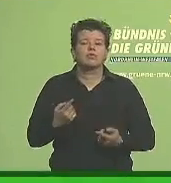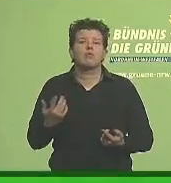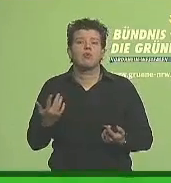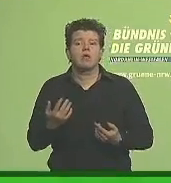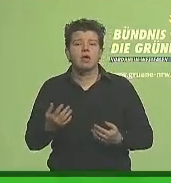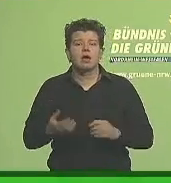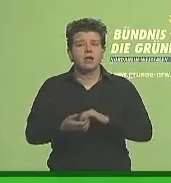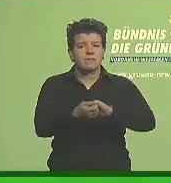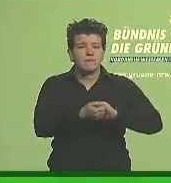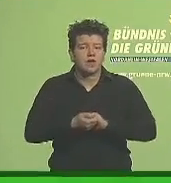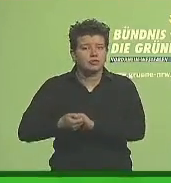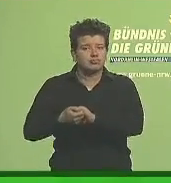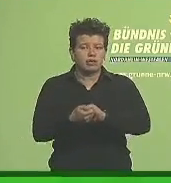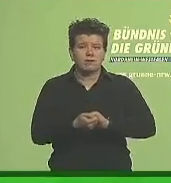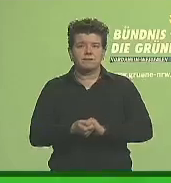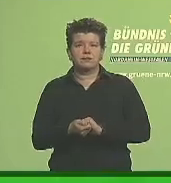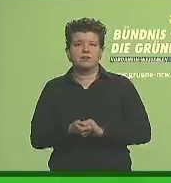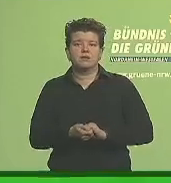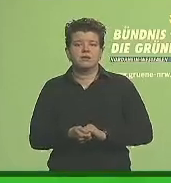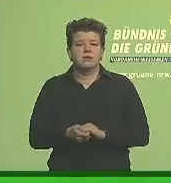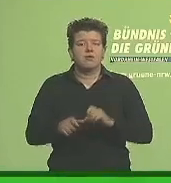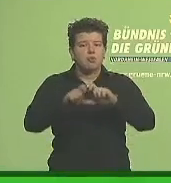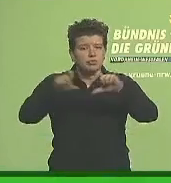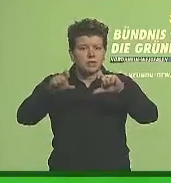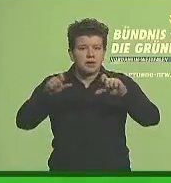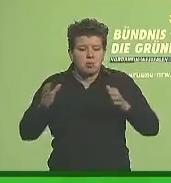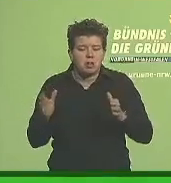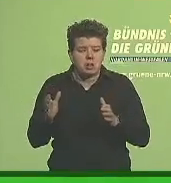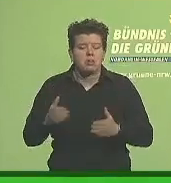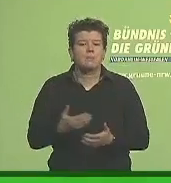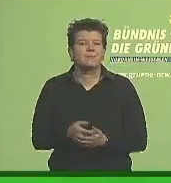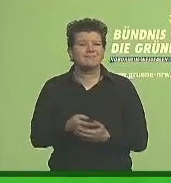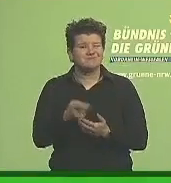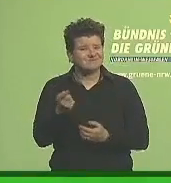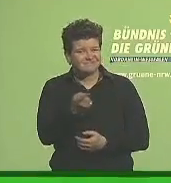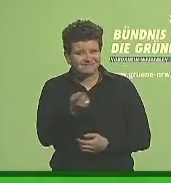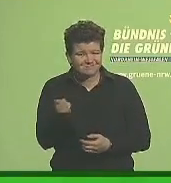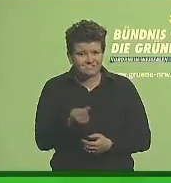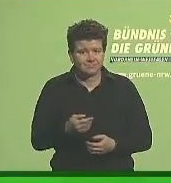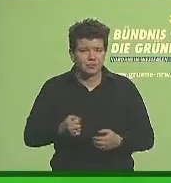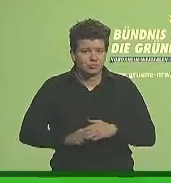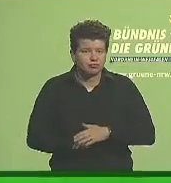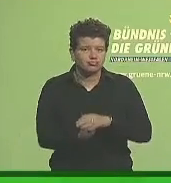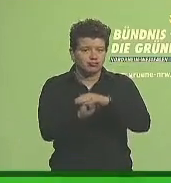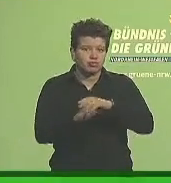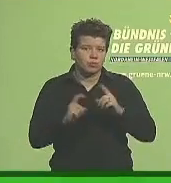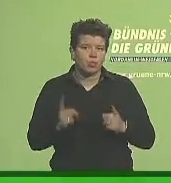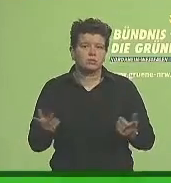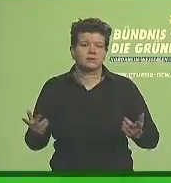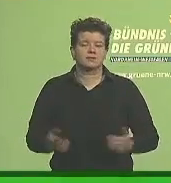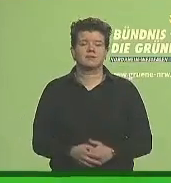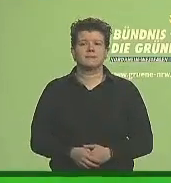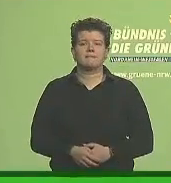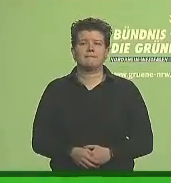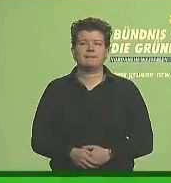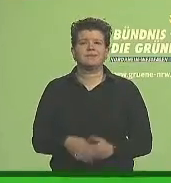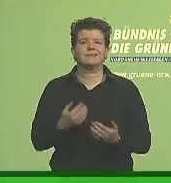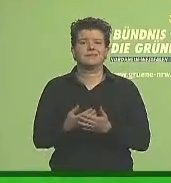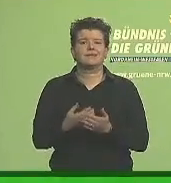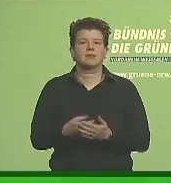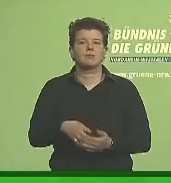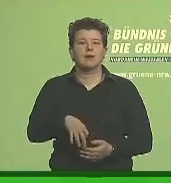Und das ist auch unser Weg in Nordrhein-Westfalen, mit einem eigenen Klimaschutzgesetz, mit einem eigenen